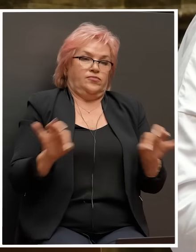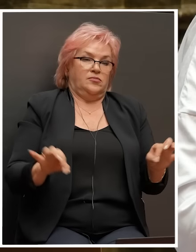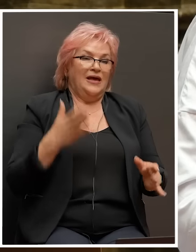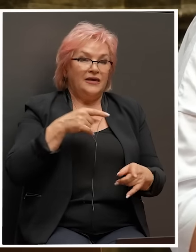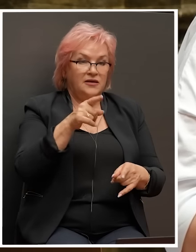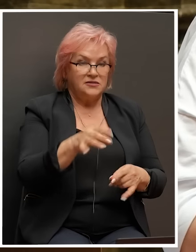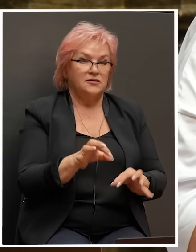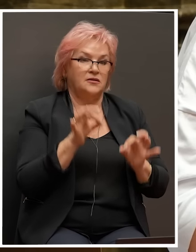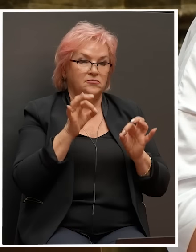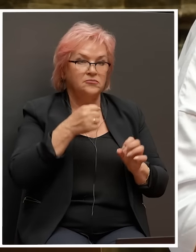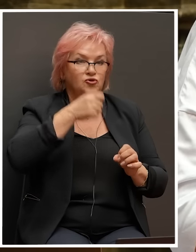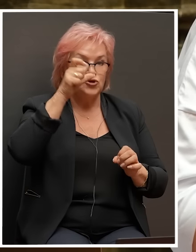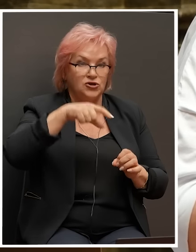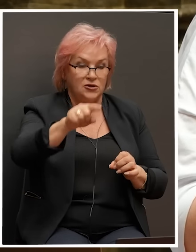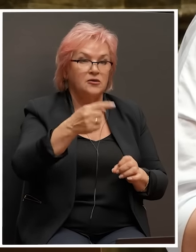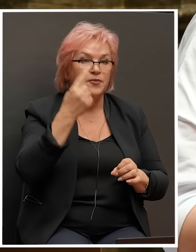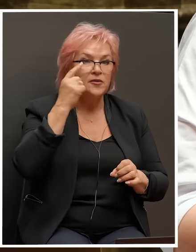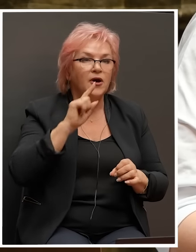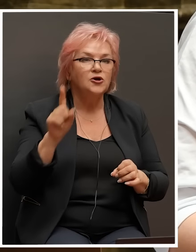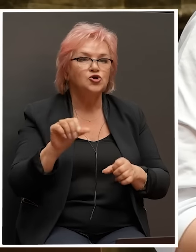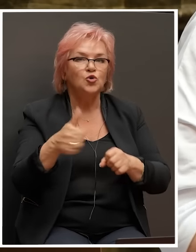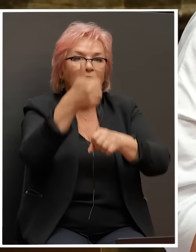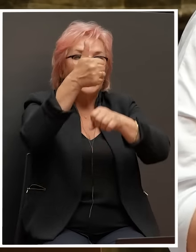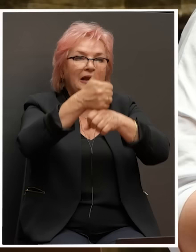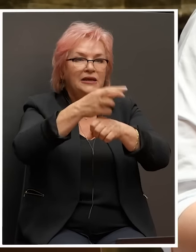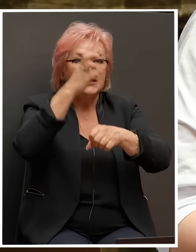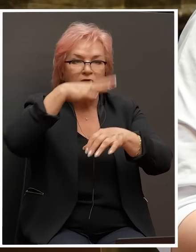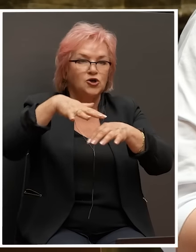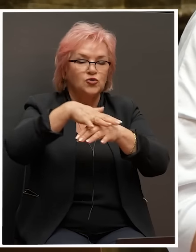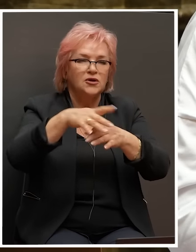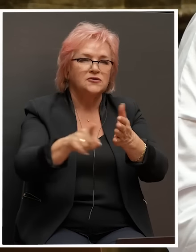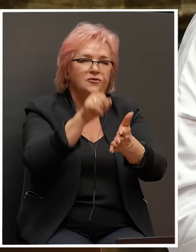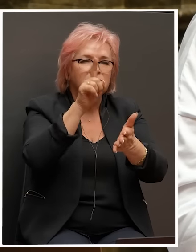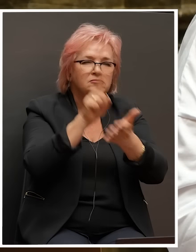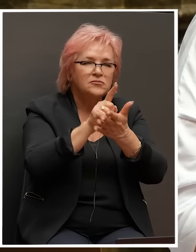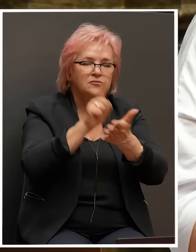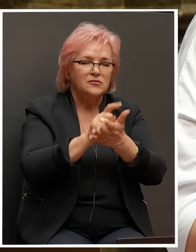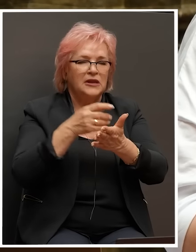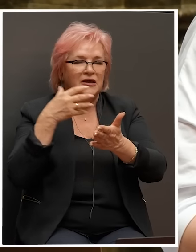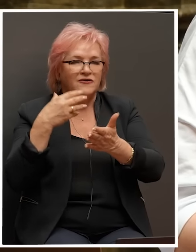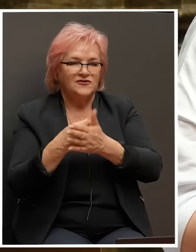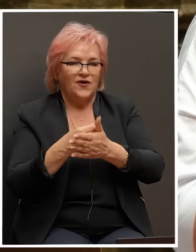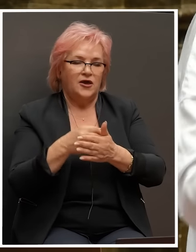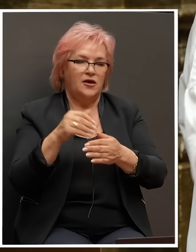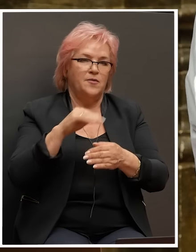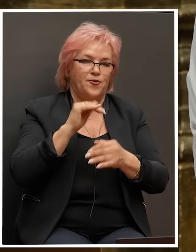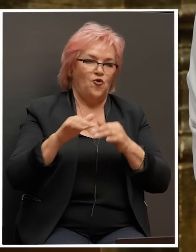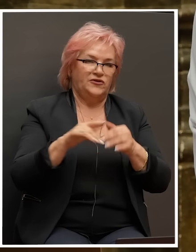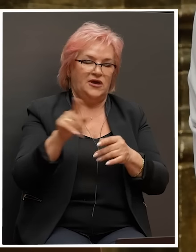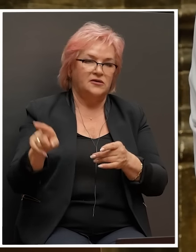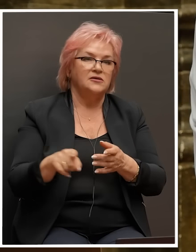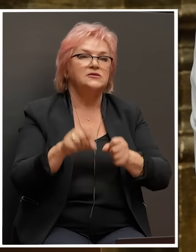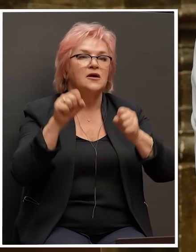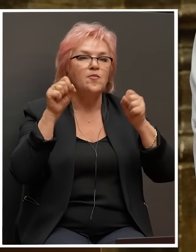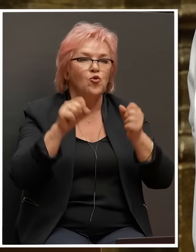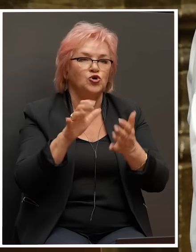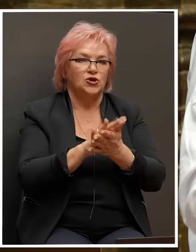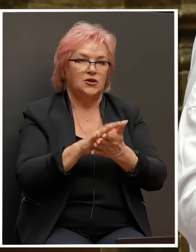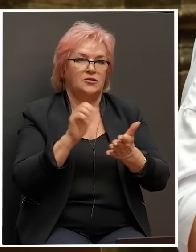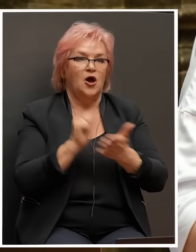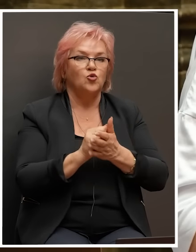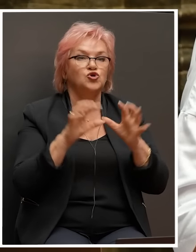разумный, нормальный, взрослый человек, вы понимаете, что лидер государства неизбежно в ходе своей основной профессиональной деятельности может